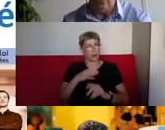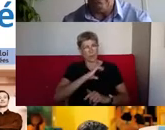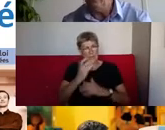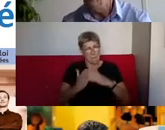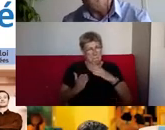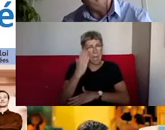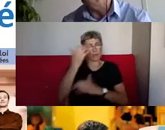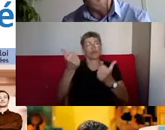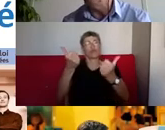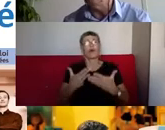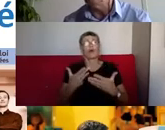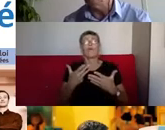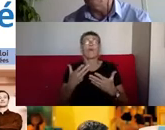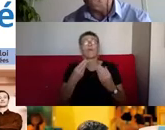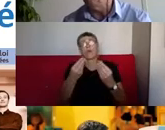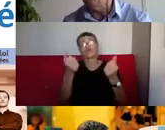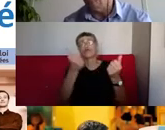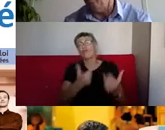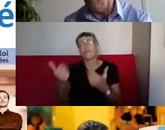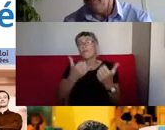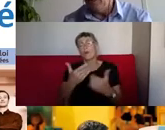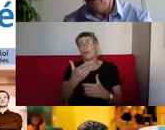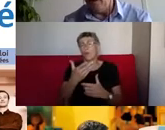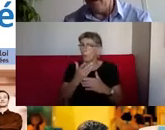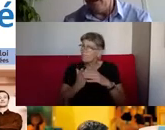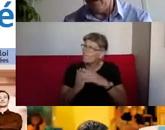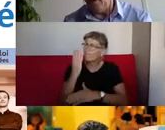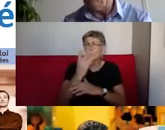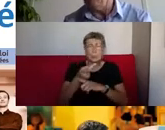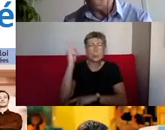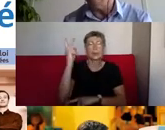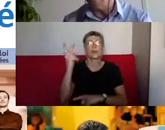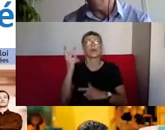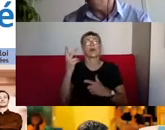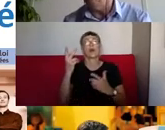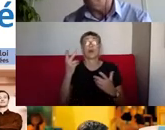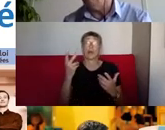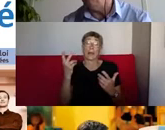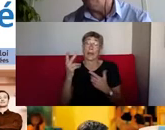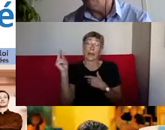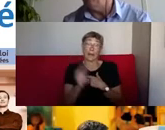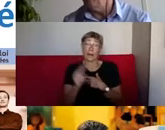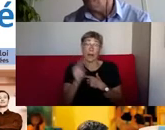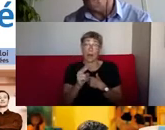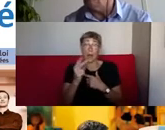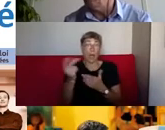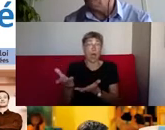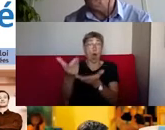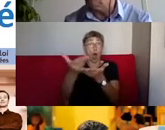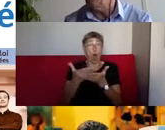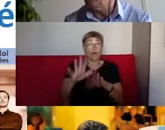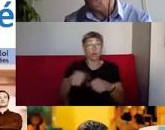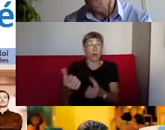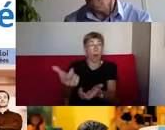On ne donnera pas de données chiffrées et on essaiera d'aller bien plus loin. Et on est allé effectivement à plus de 1000 offres d'emploi proposées par